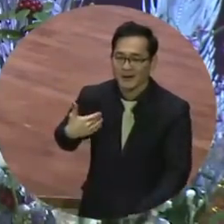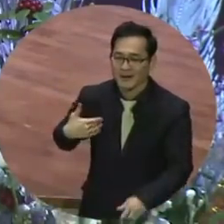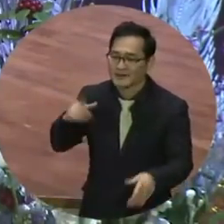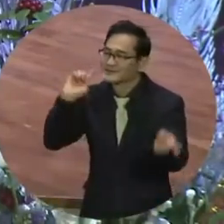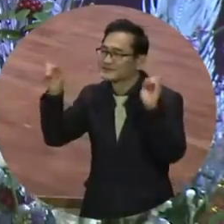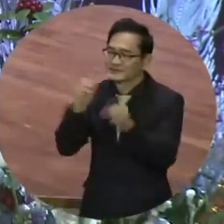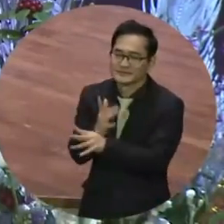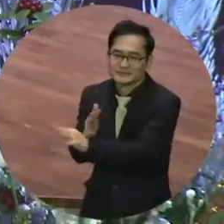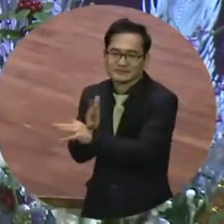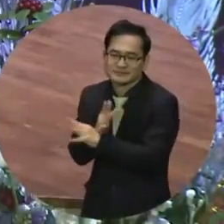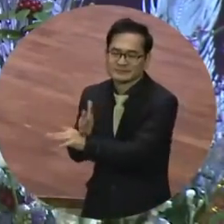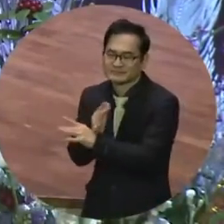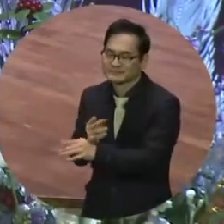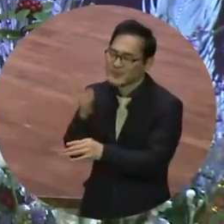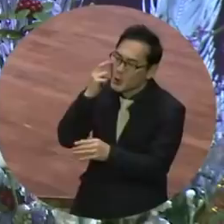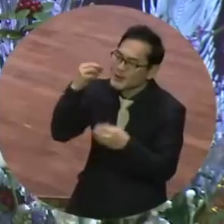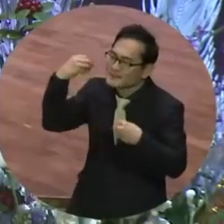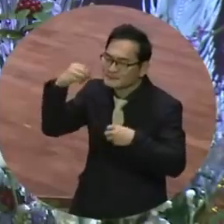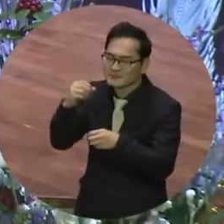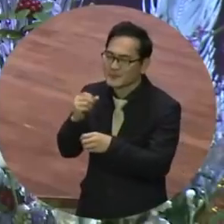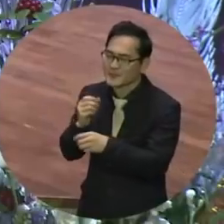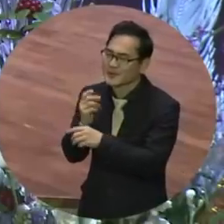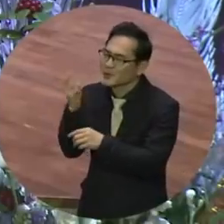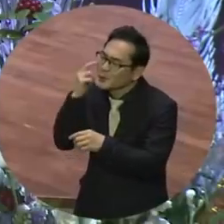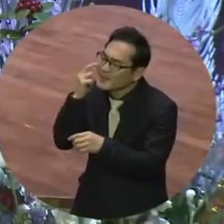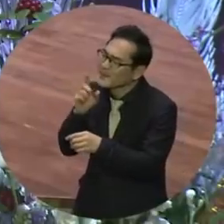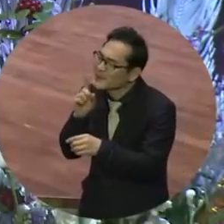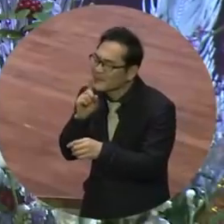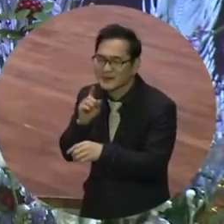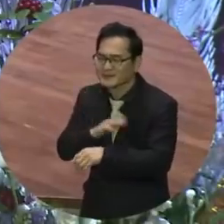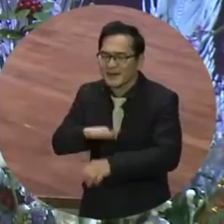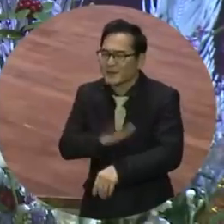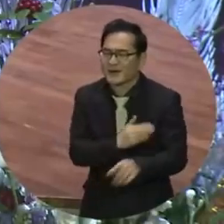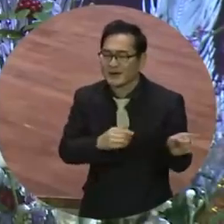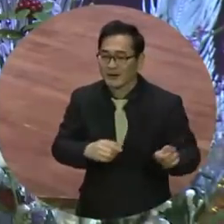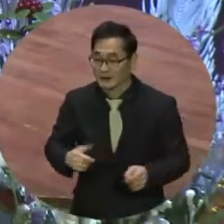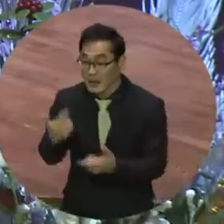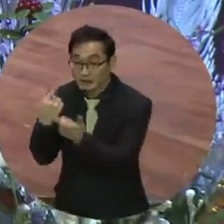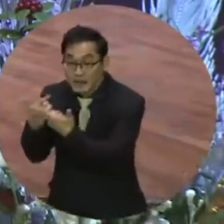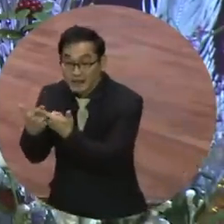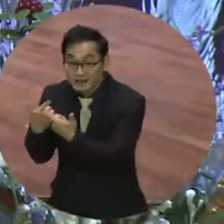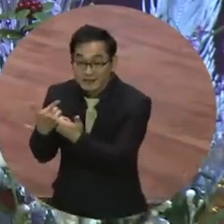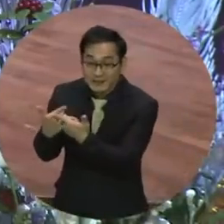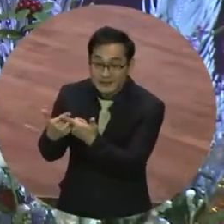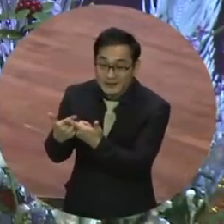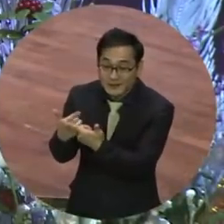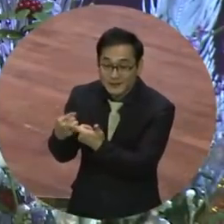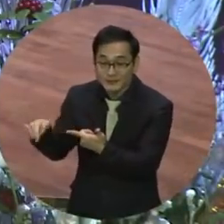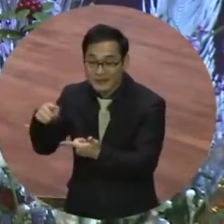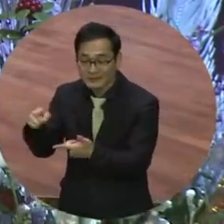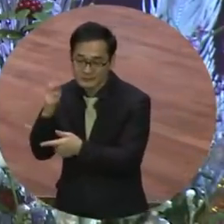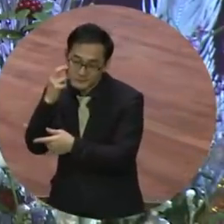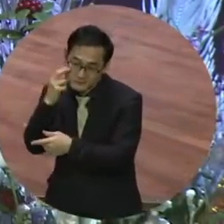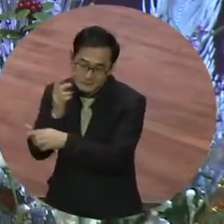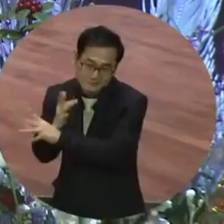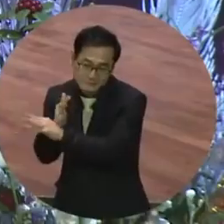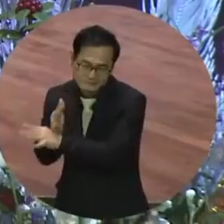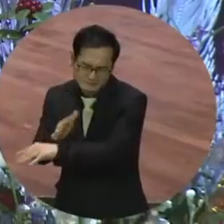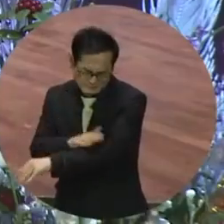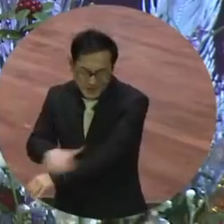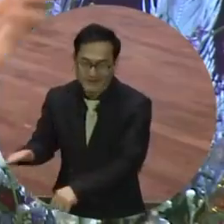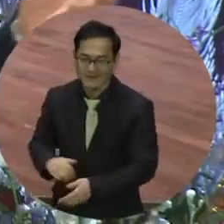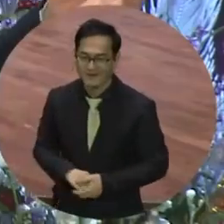사람마다 좀 다르겠지만은 잘 뭐 잘 안 해요. 아주 점잖아요. 우리는 그냥 막 두 단 세 단 뛰어요. 유 목사님하고 둘이서